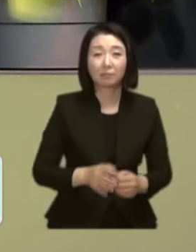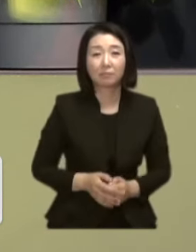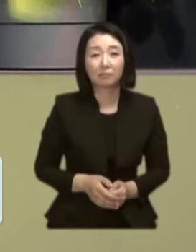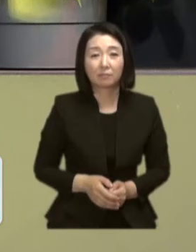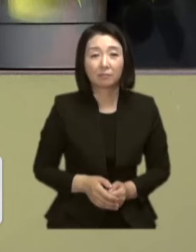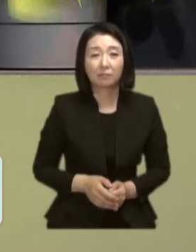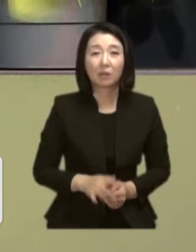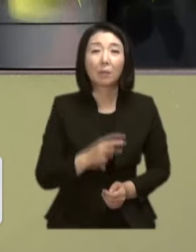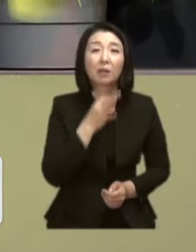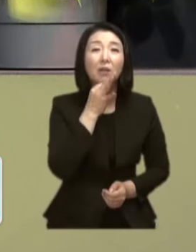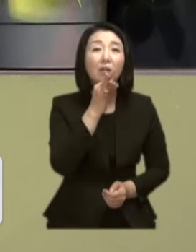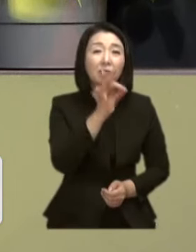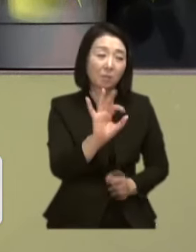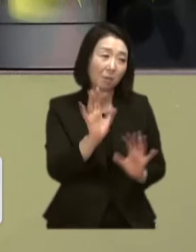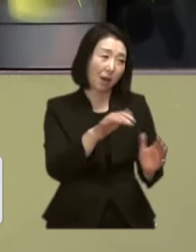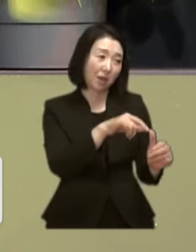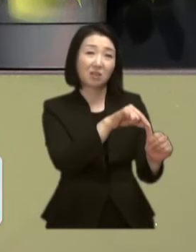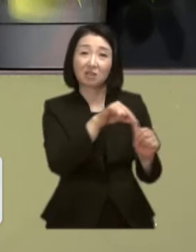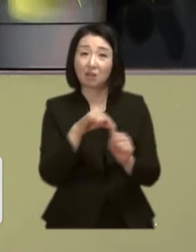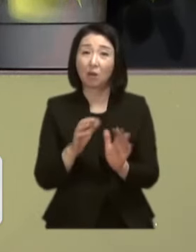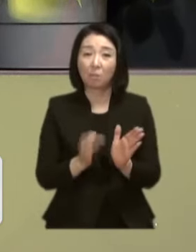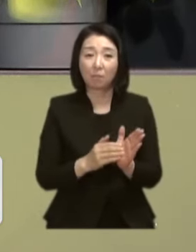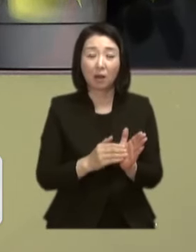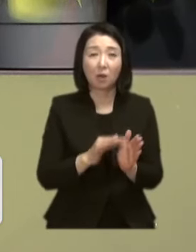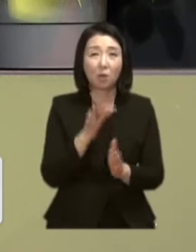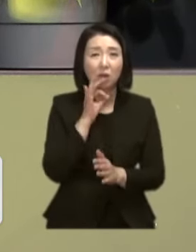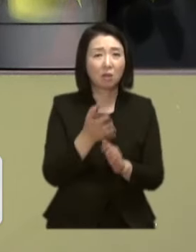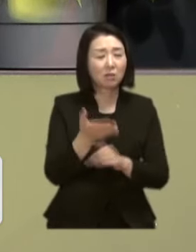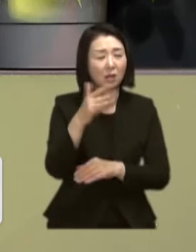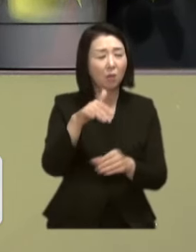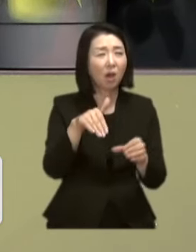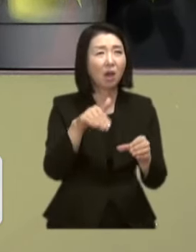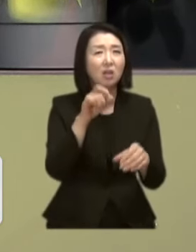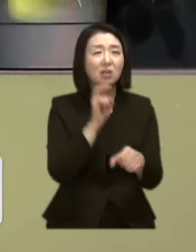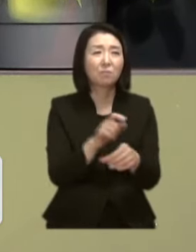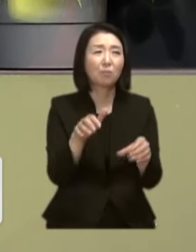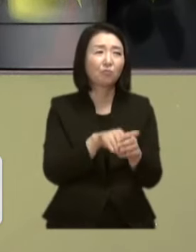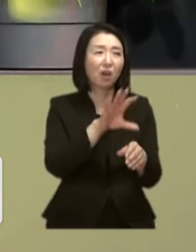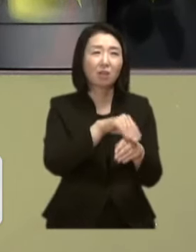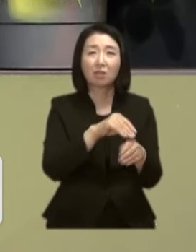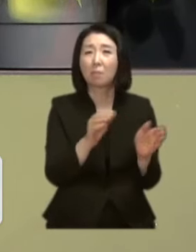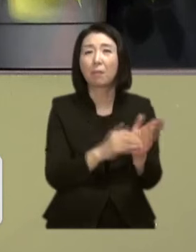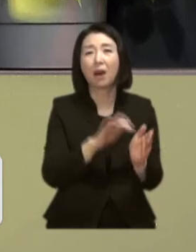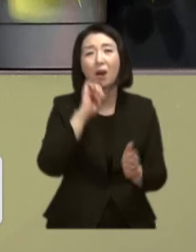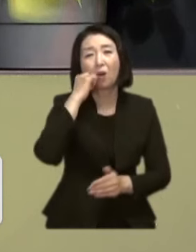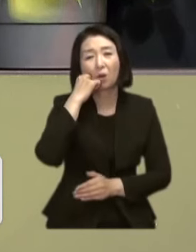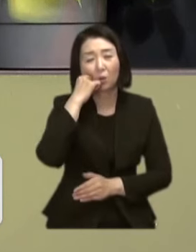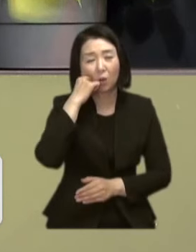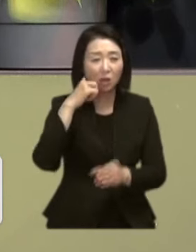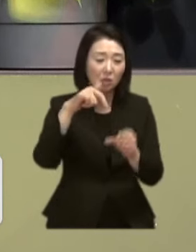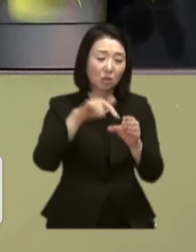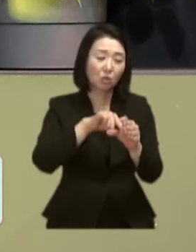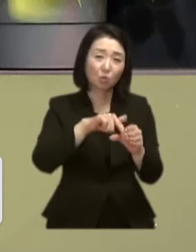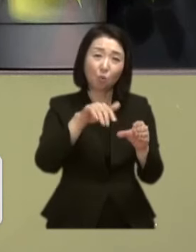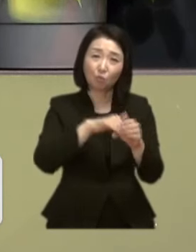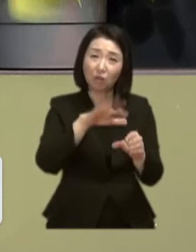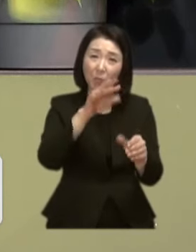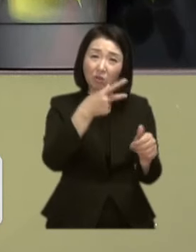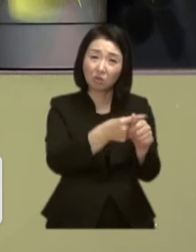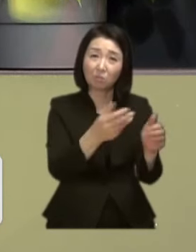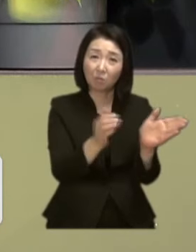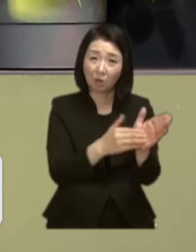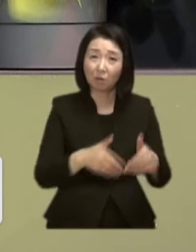10살 미만의 아이들을 데려왔어요. 10살 넘은 아이들은 이미 문화에 젖었기 때문에 좀 어렵다. 기독교 문화부터 심어줘야 되기 때문에. 그래서 10살 미만의